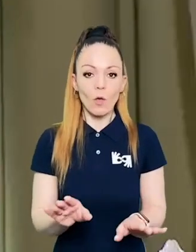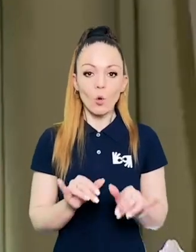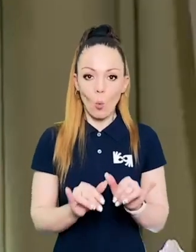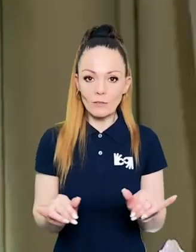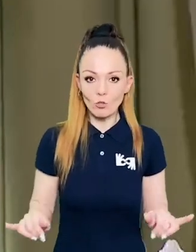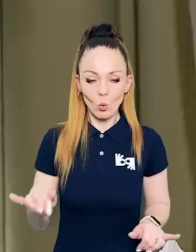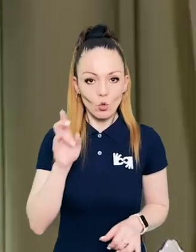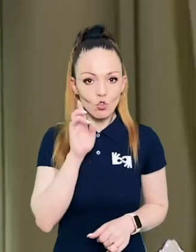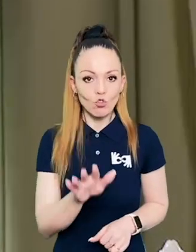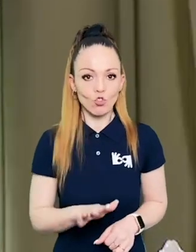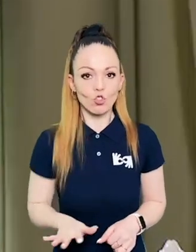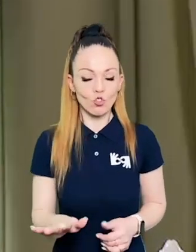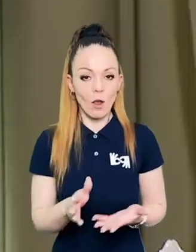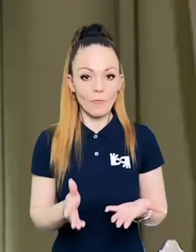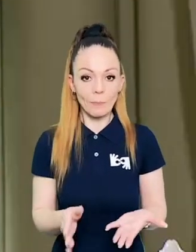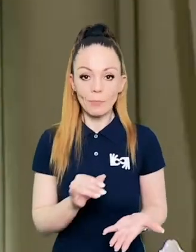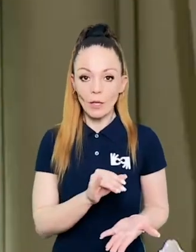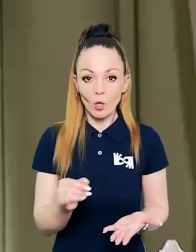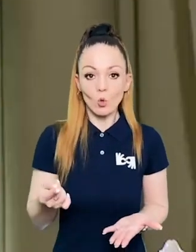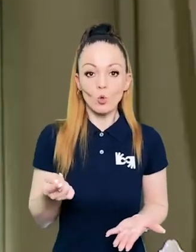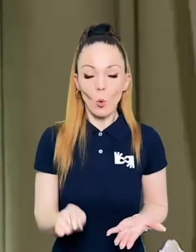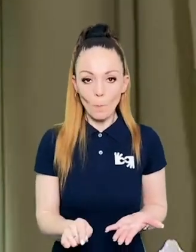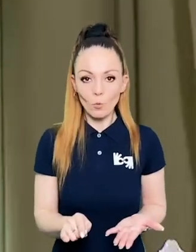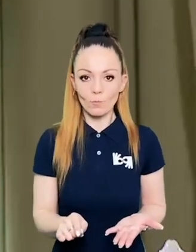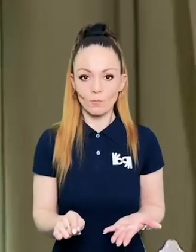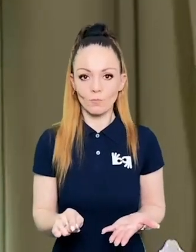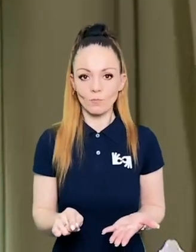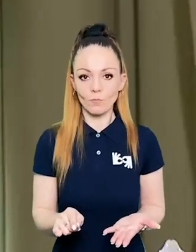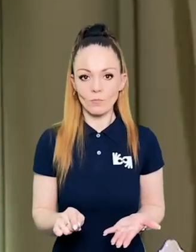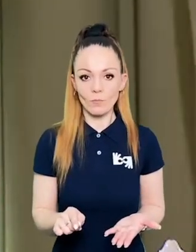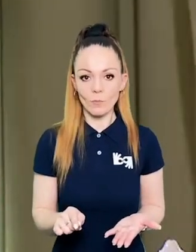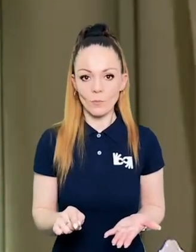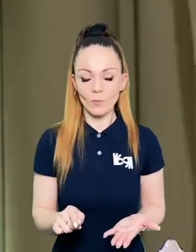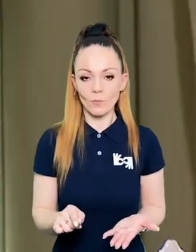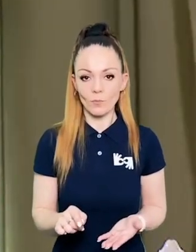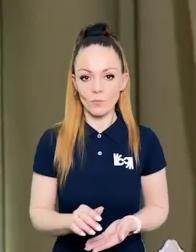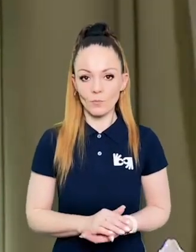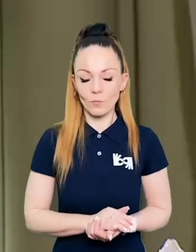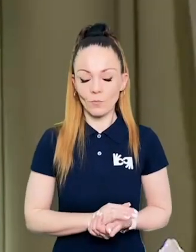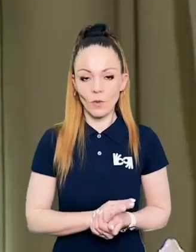одно розвиток держави. Да? Тому